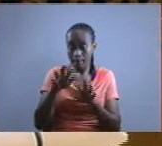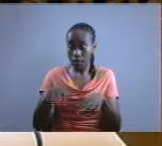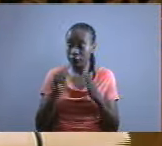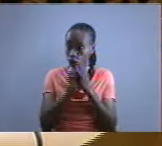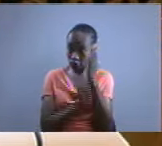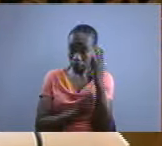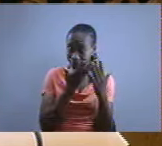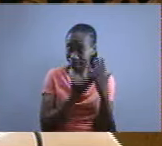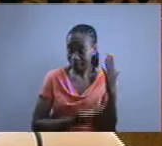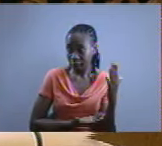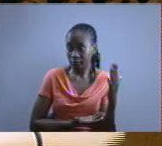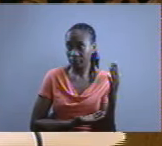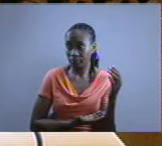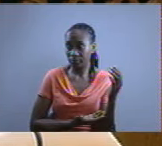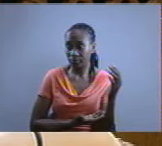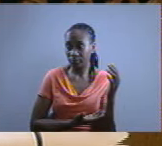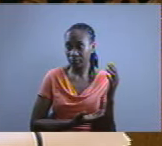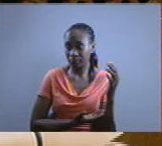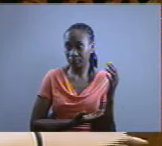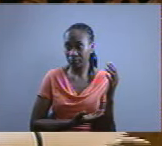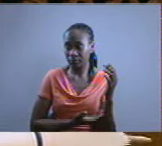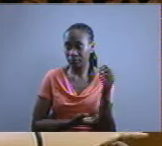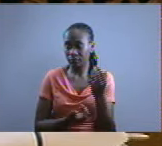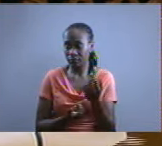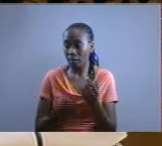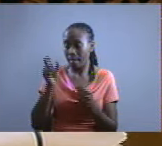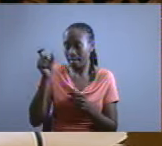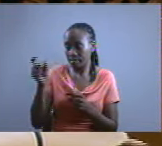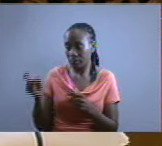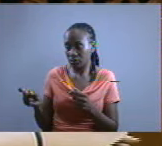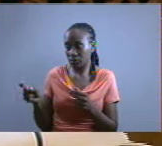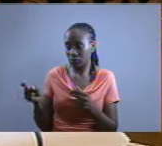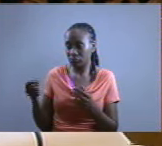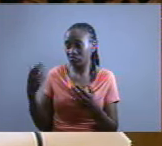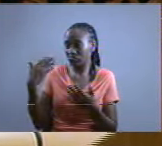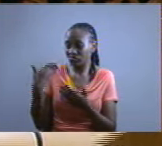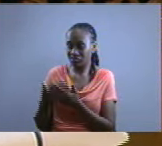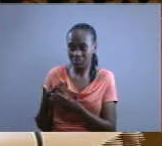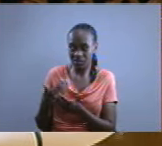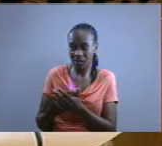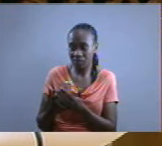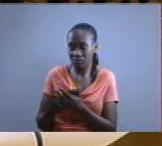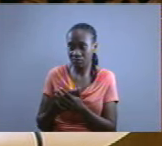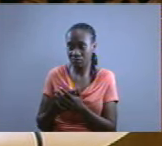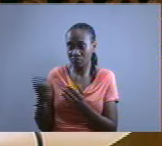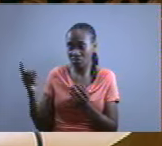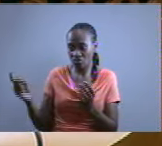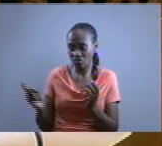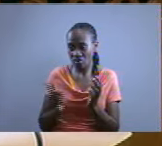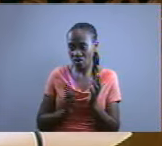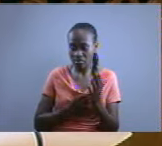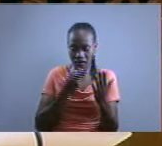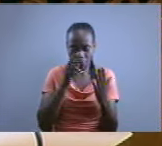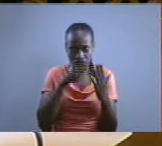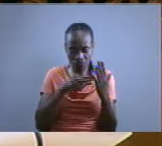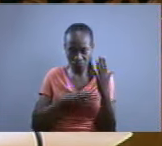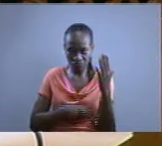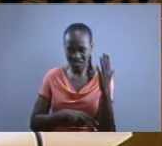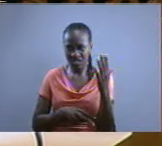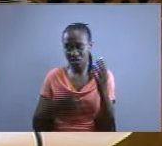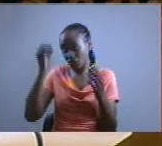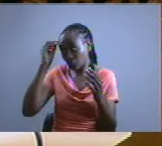haar belangstelling te kom toon as jy omgee vir jou constituency. Maar nie kom om hierdie platform te gebruik,